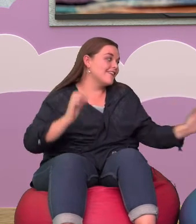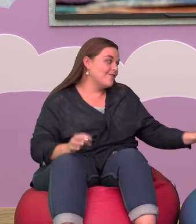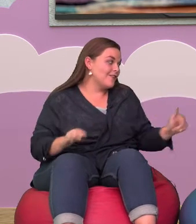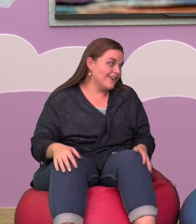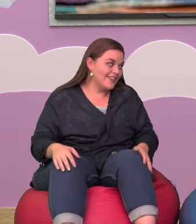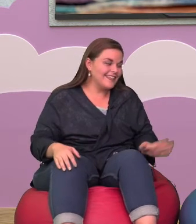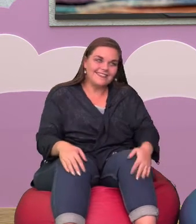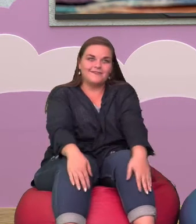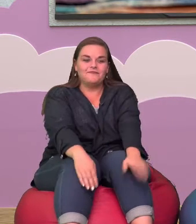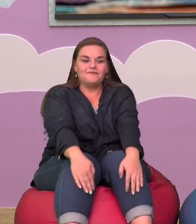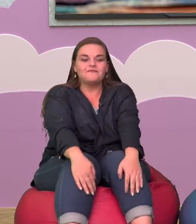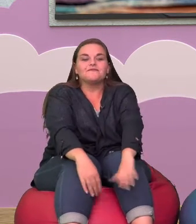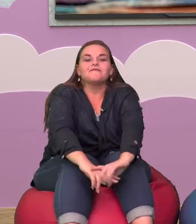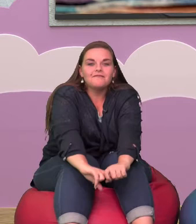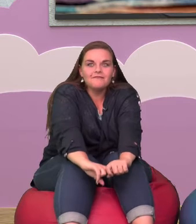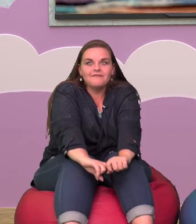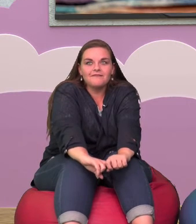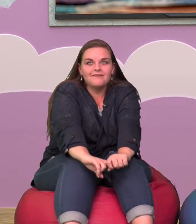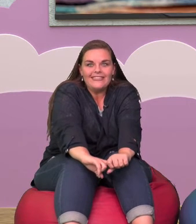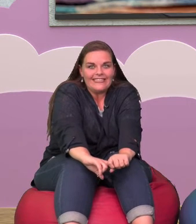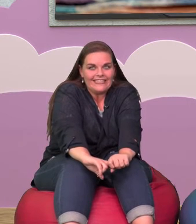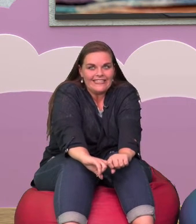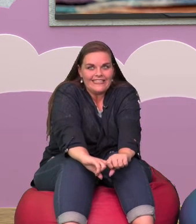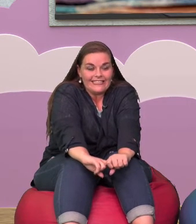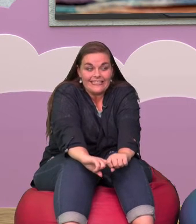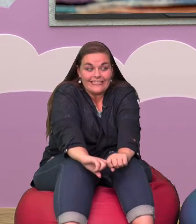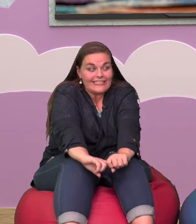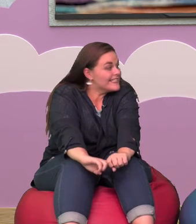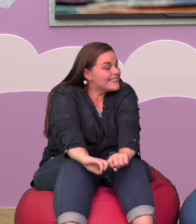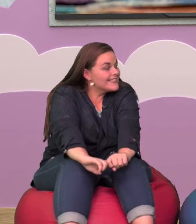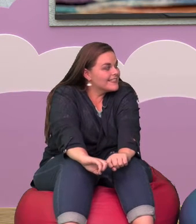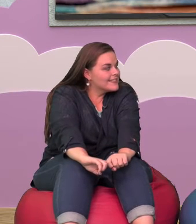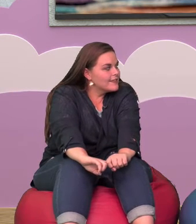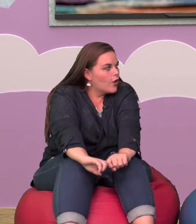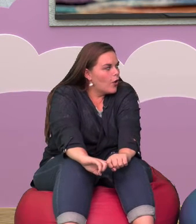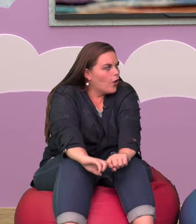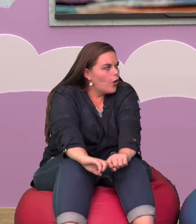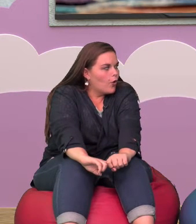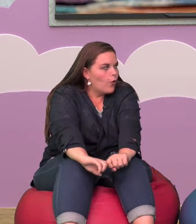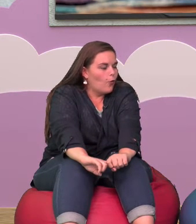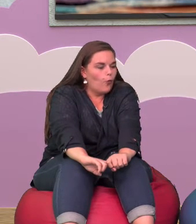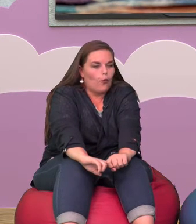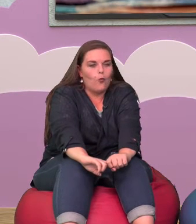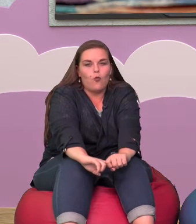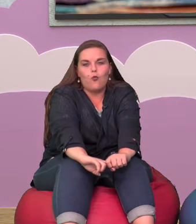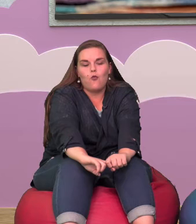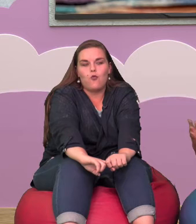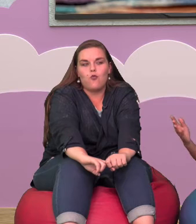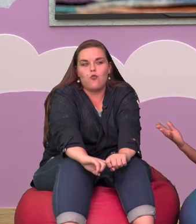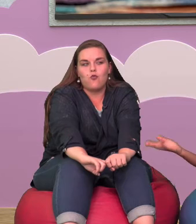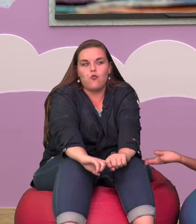jy kan die volgende winkel kies. Okay, nou gaan ons 'n karwinkel kies. Jy kan